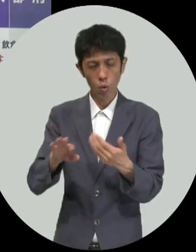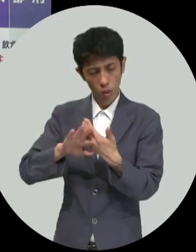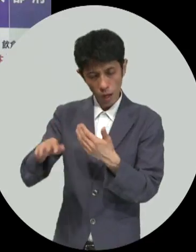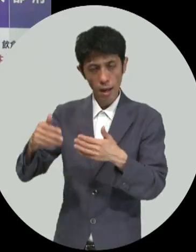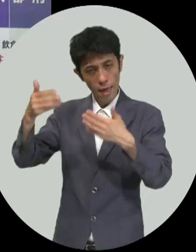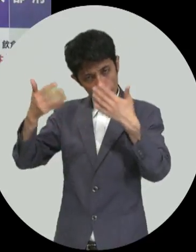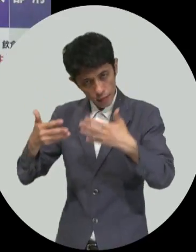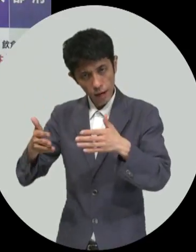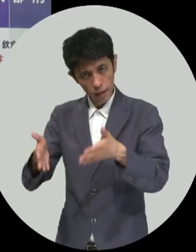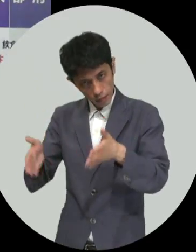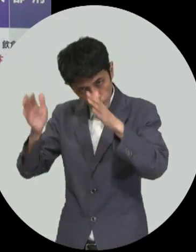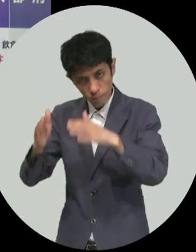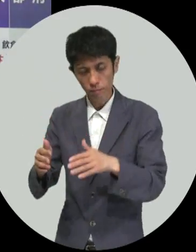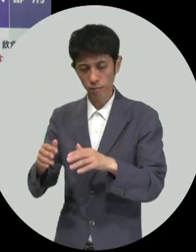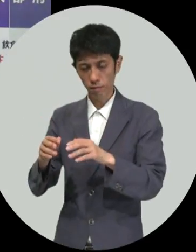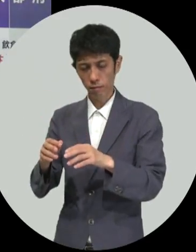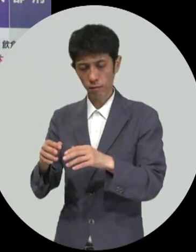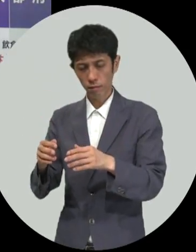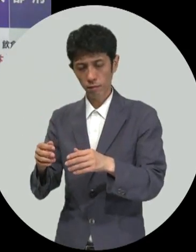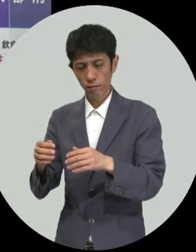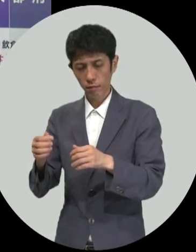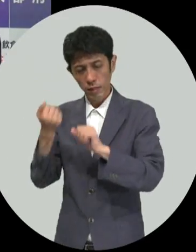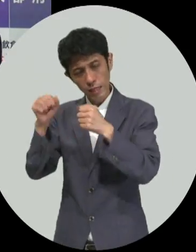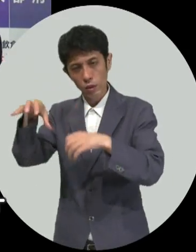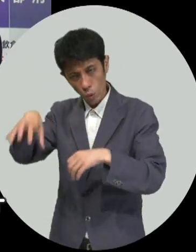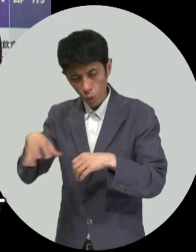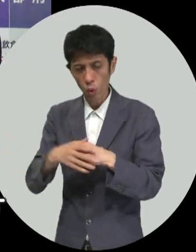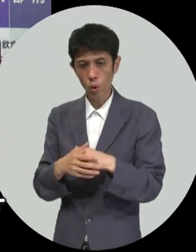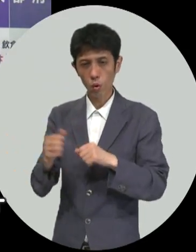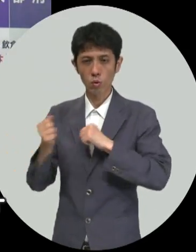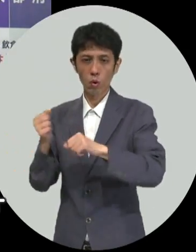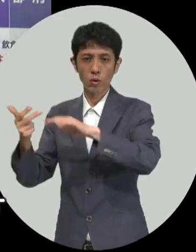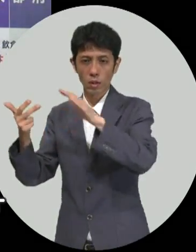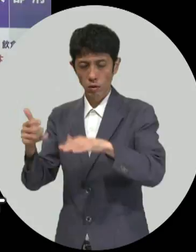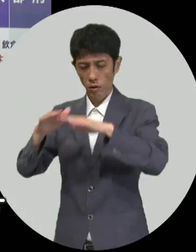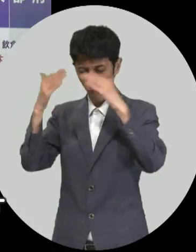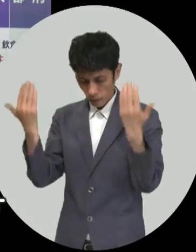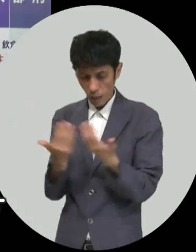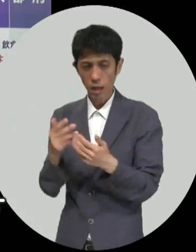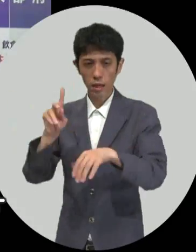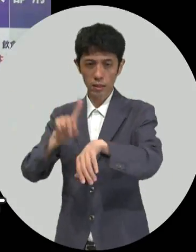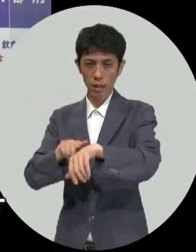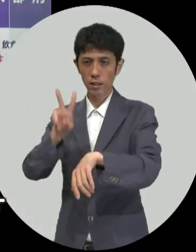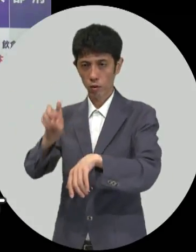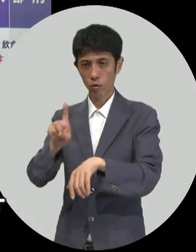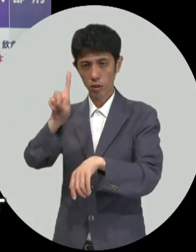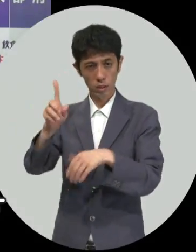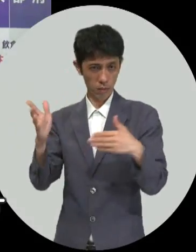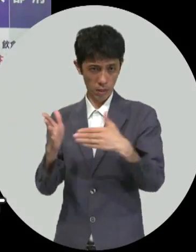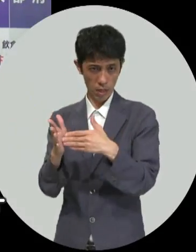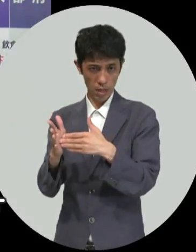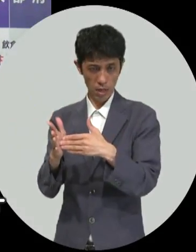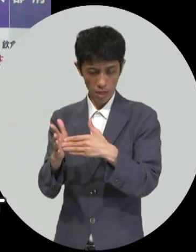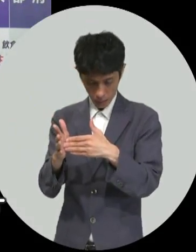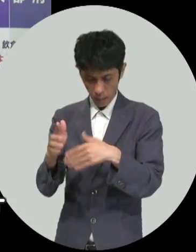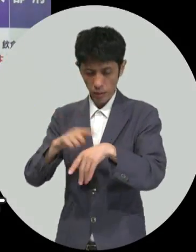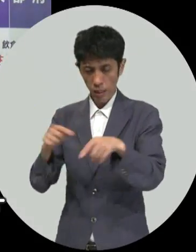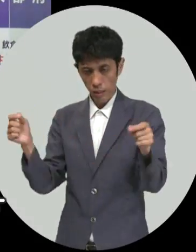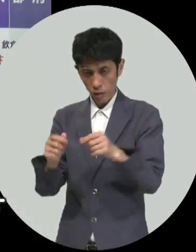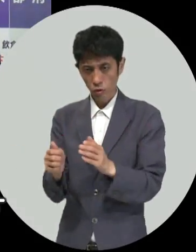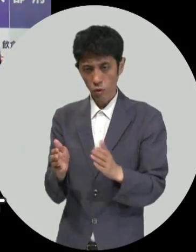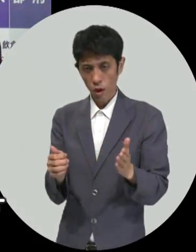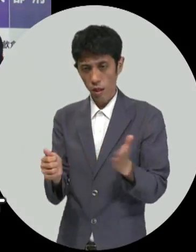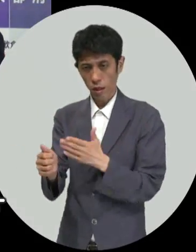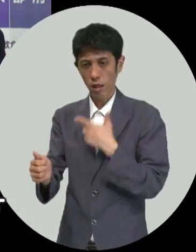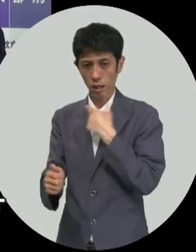場映画館等、それから運動施設等につきましても21時までの営業時間短縮を働きかけてまいりたいと思っております